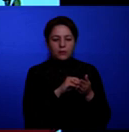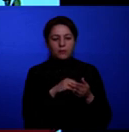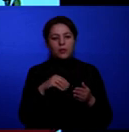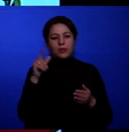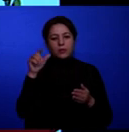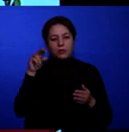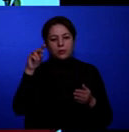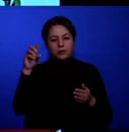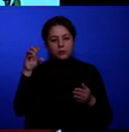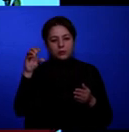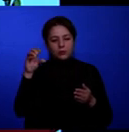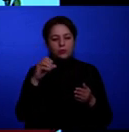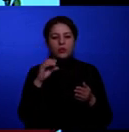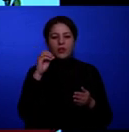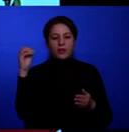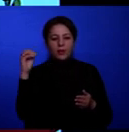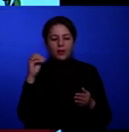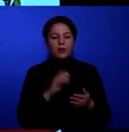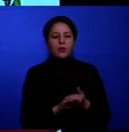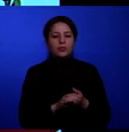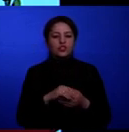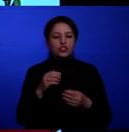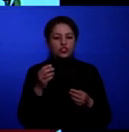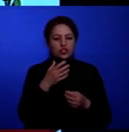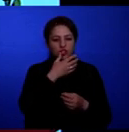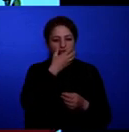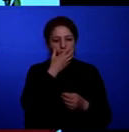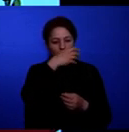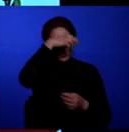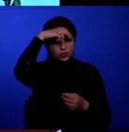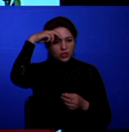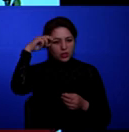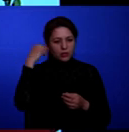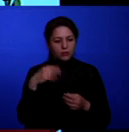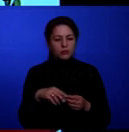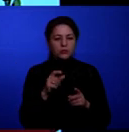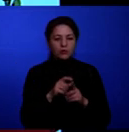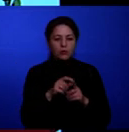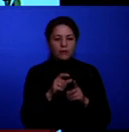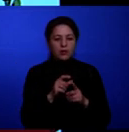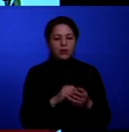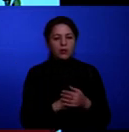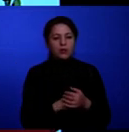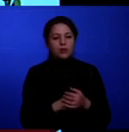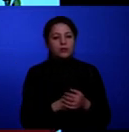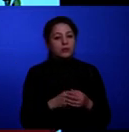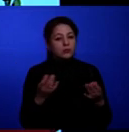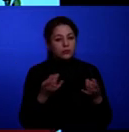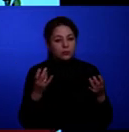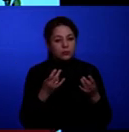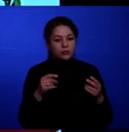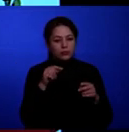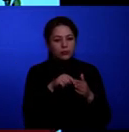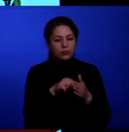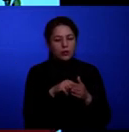е жару слова жару образовалась со слов и жар значит мы должны вставить туда